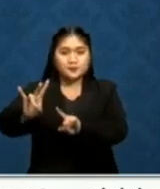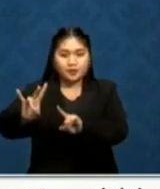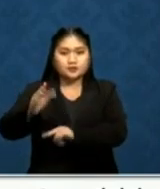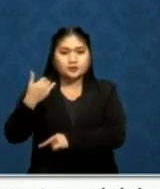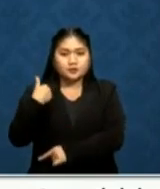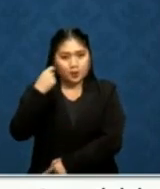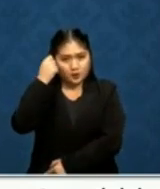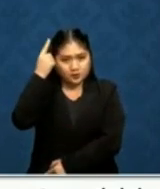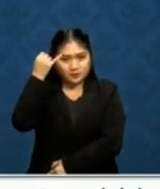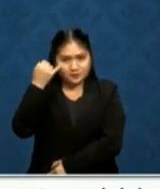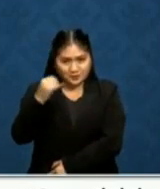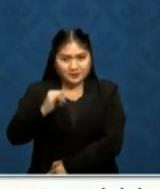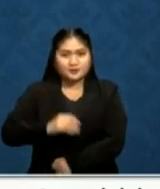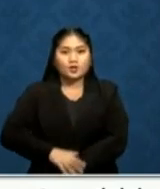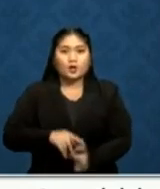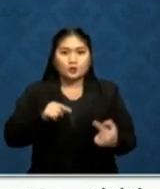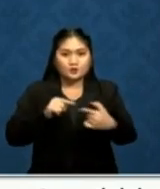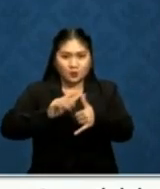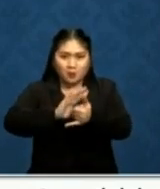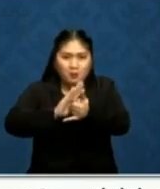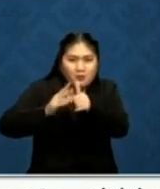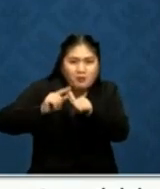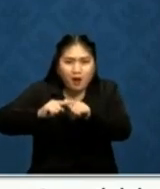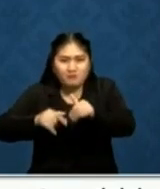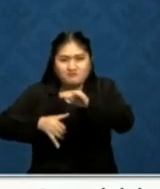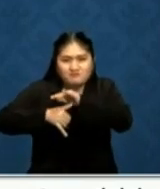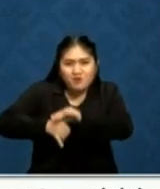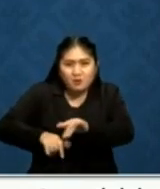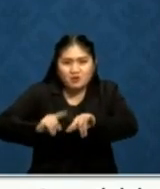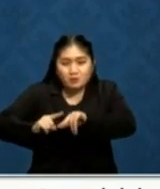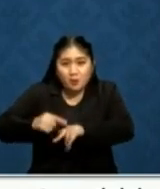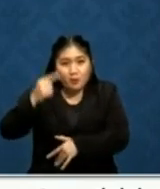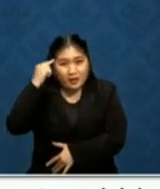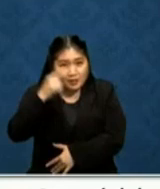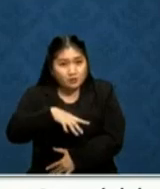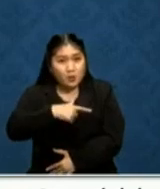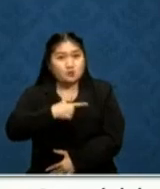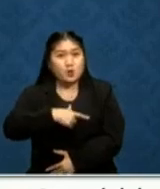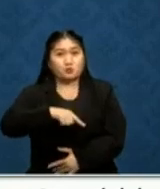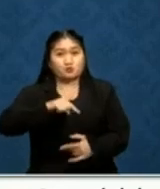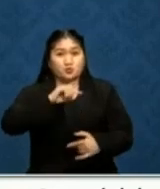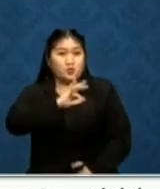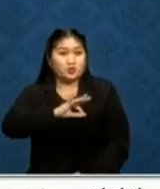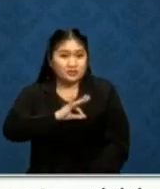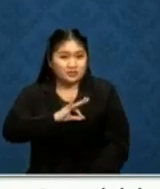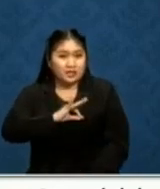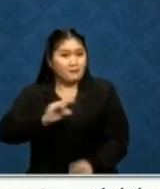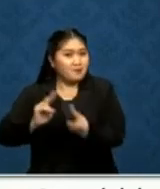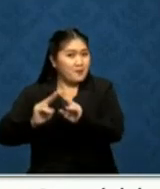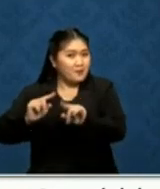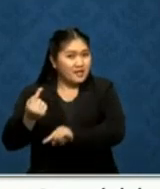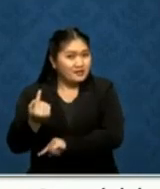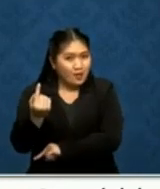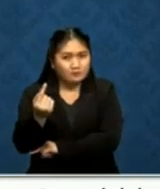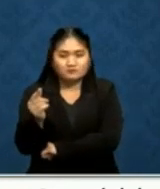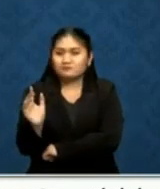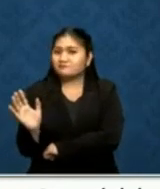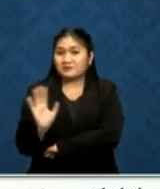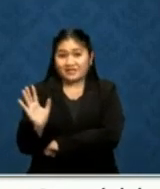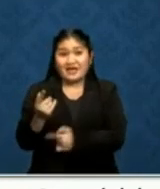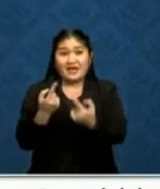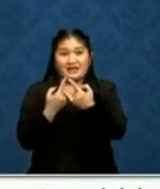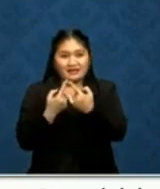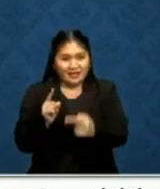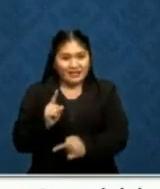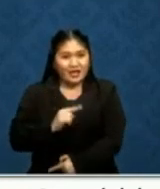จะเข้าใจผิดว่าการคุกคามเกิดขึ้นเพราะความต้องการทางเพศเท่านั้นแต่ความเป็นจริงที่เราต้องเข้า